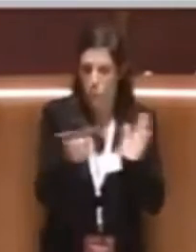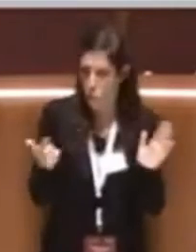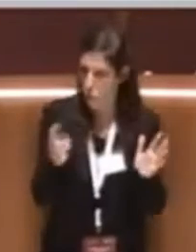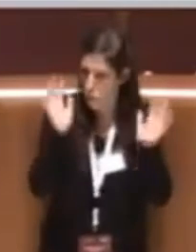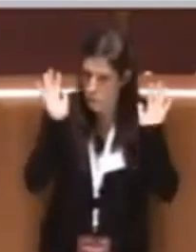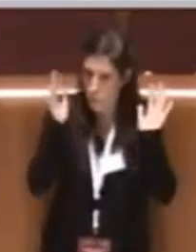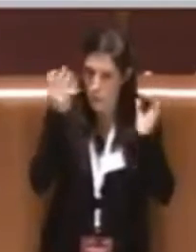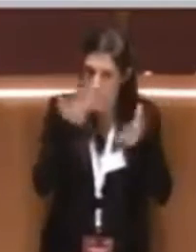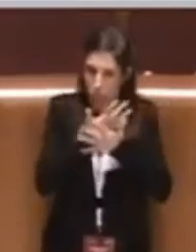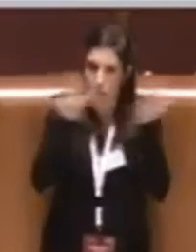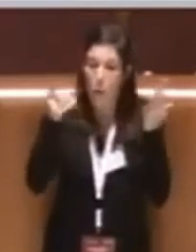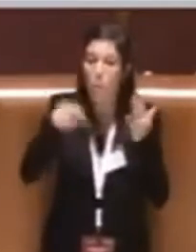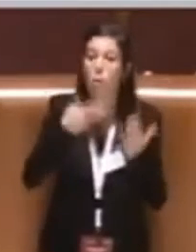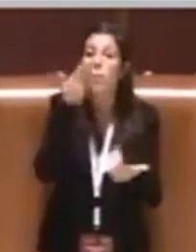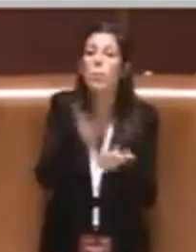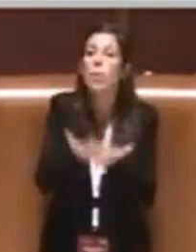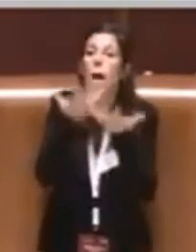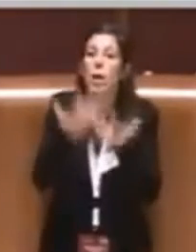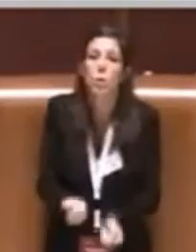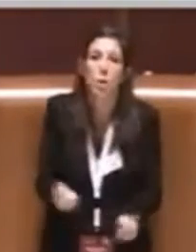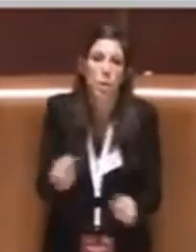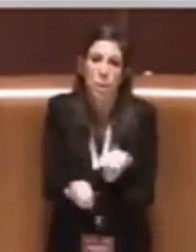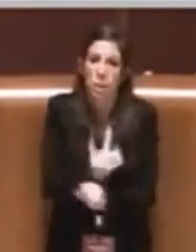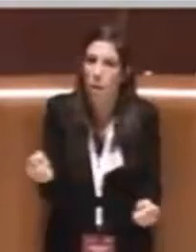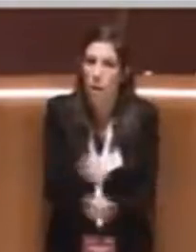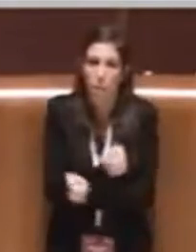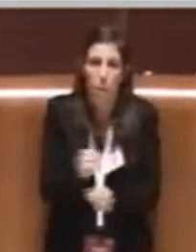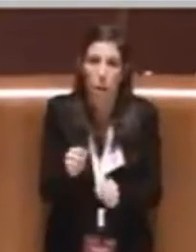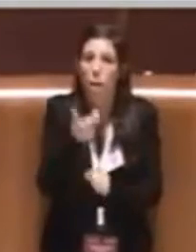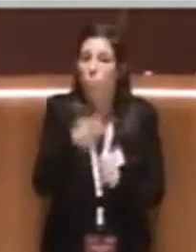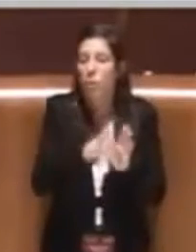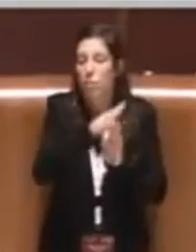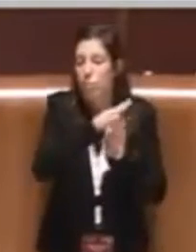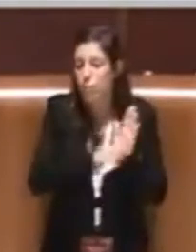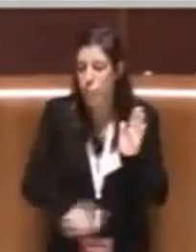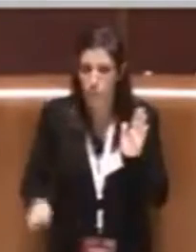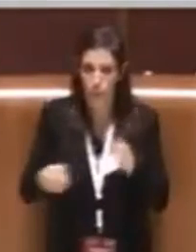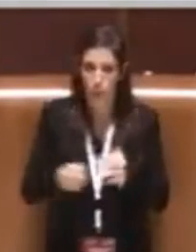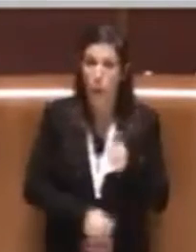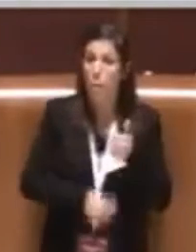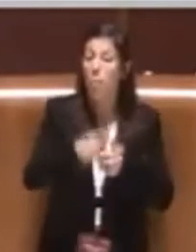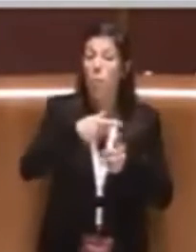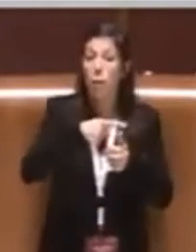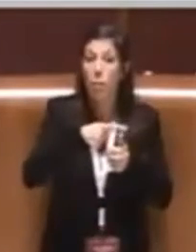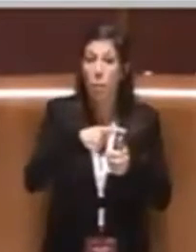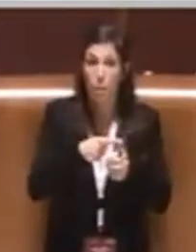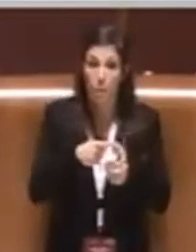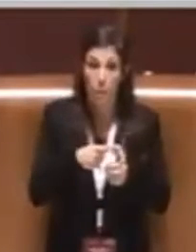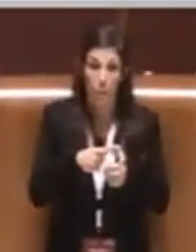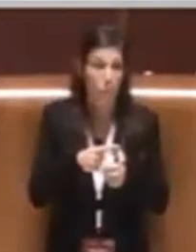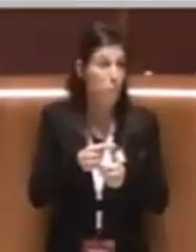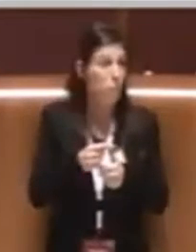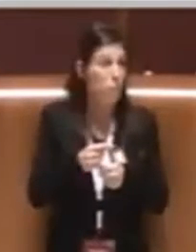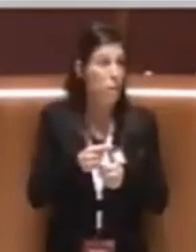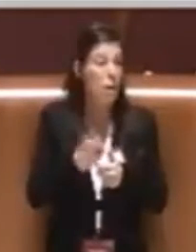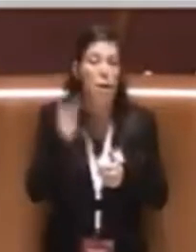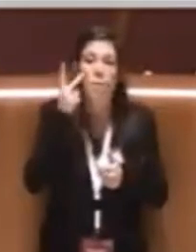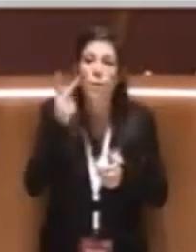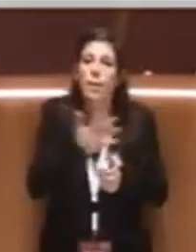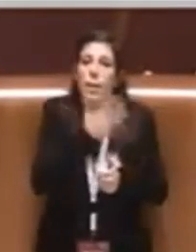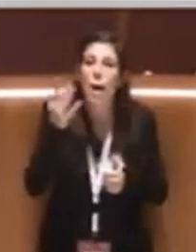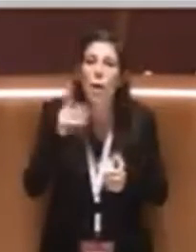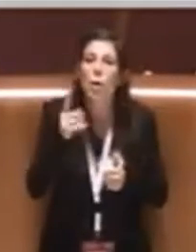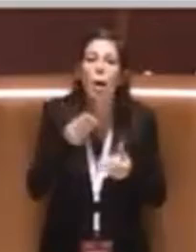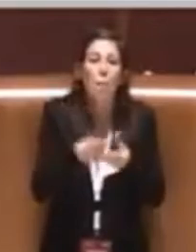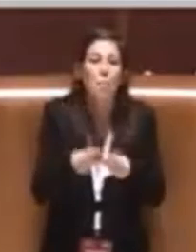mozione è inaccettabile per tutta una serie di motivi. Innanzitutto, si vede che non è